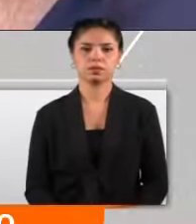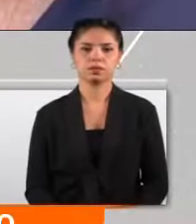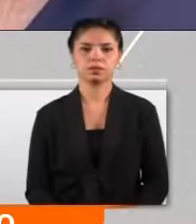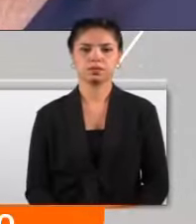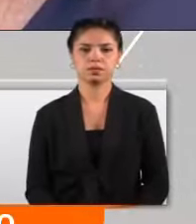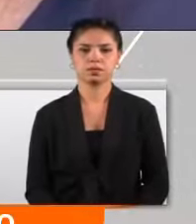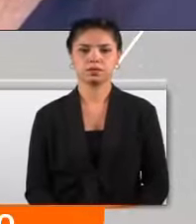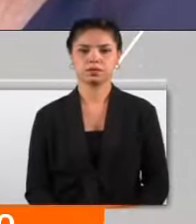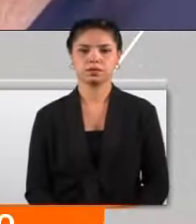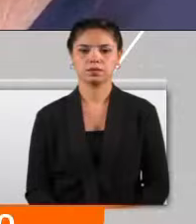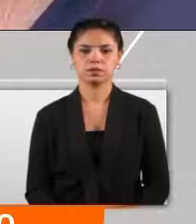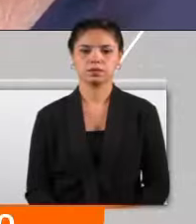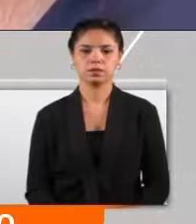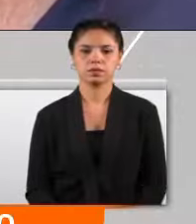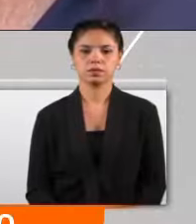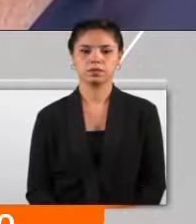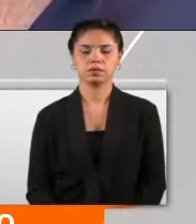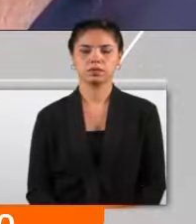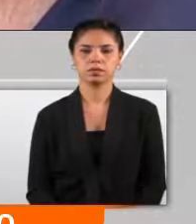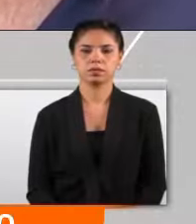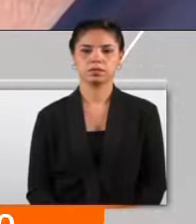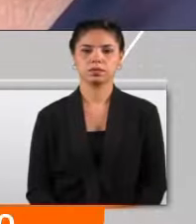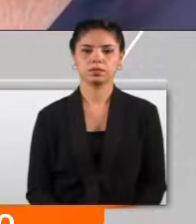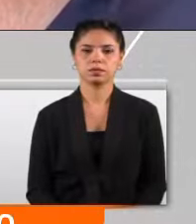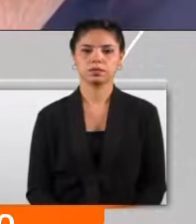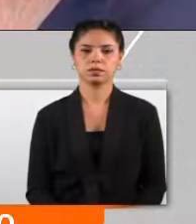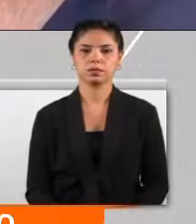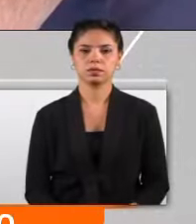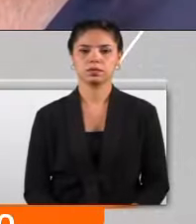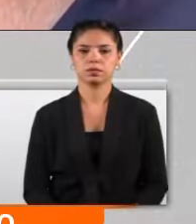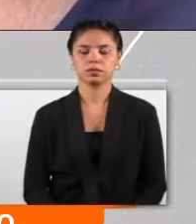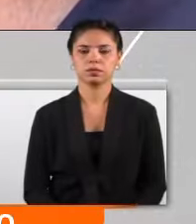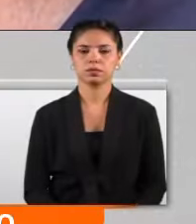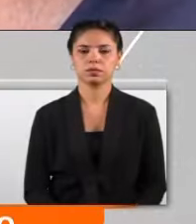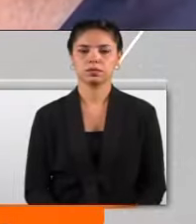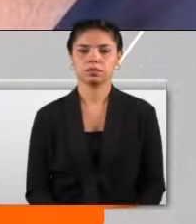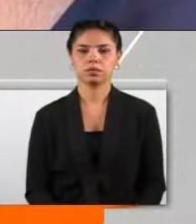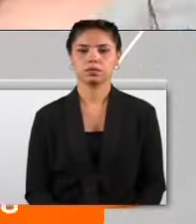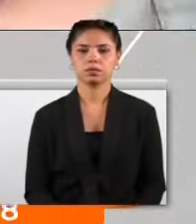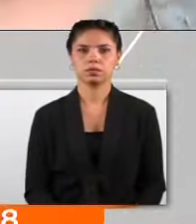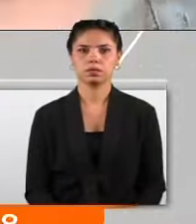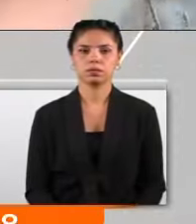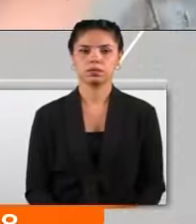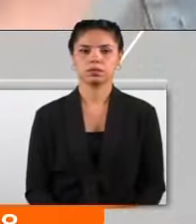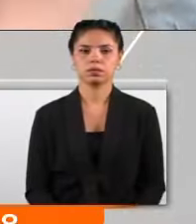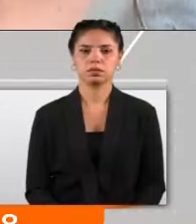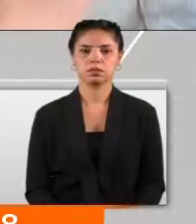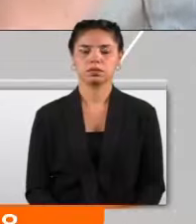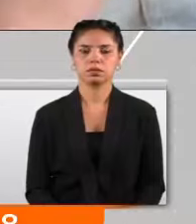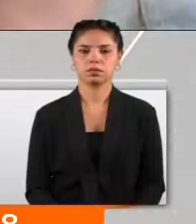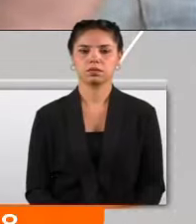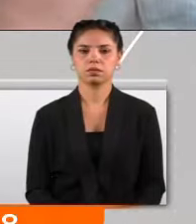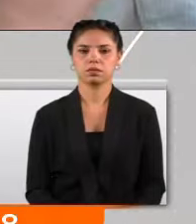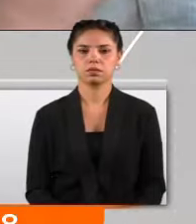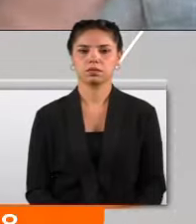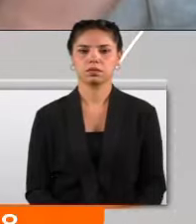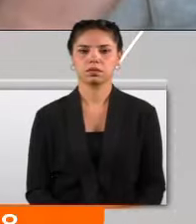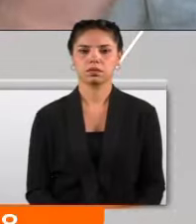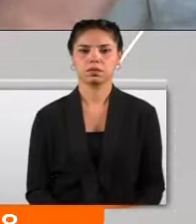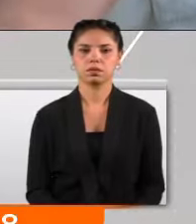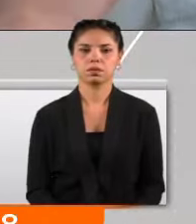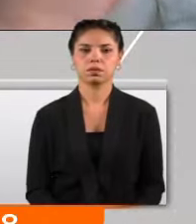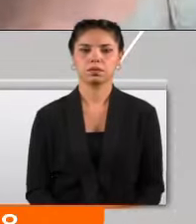ev arıyorlarsa hızlı bir şekilde hareket etmeleri lazım. Çünkü kiralığı talep çok, son güne bırakmasın. Ya öğrencinin zaten kira ödemesi imkansız hale geliyor